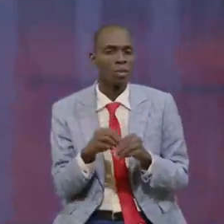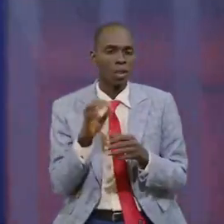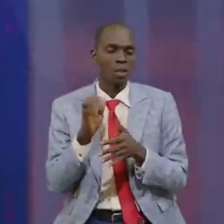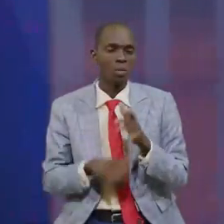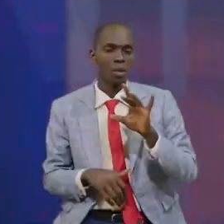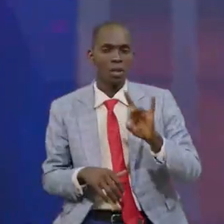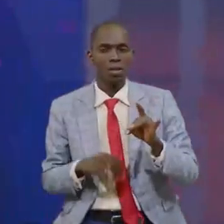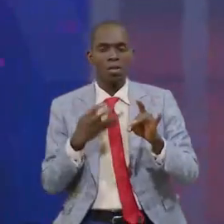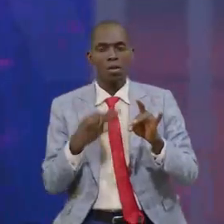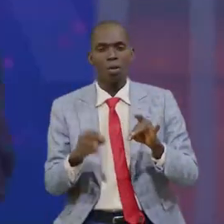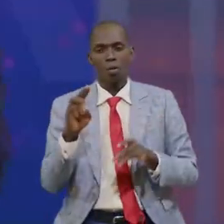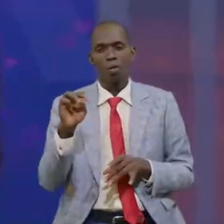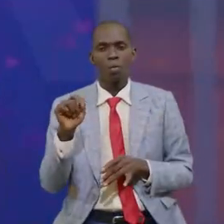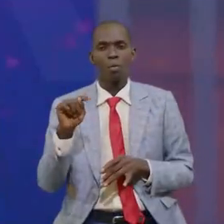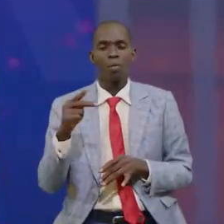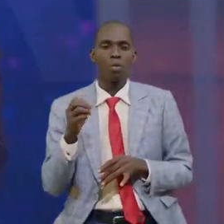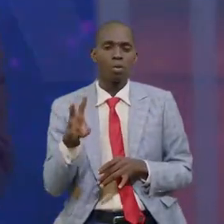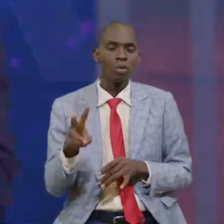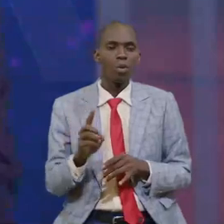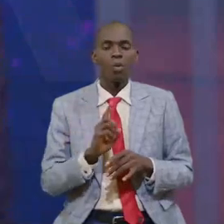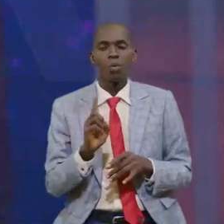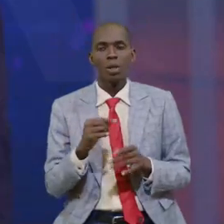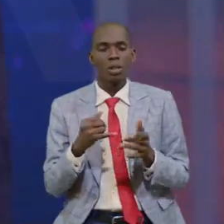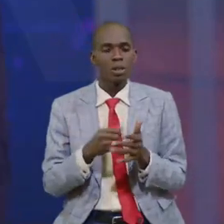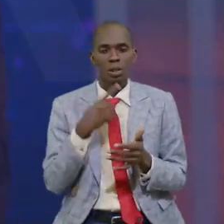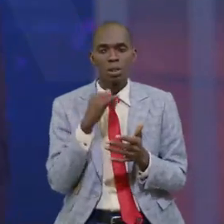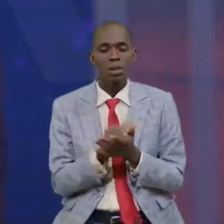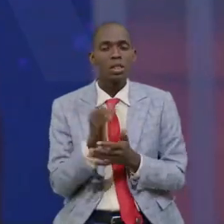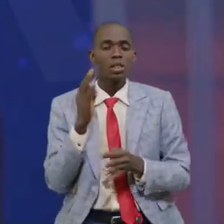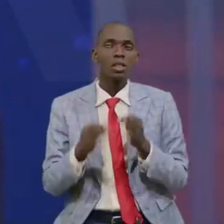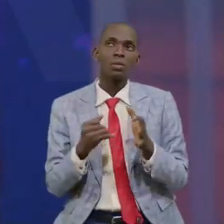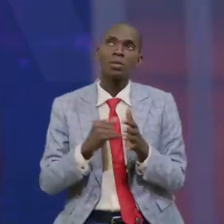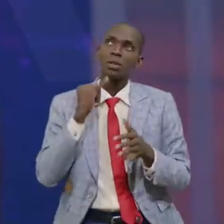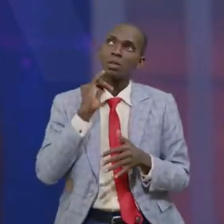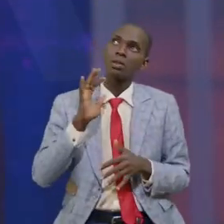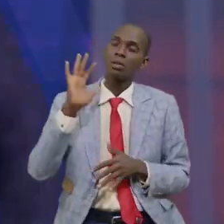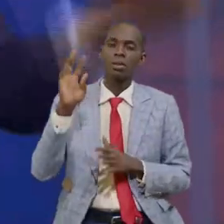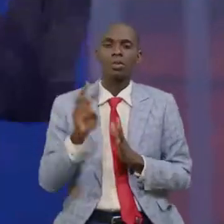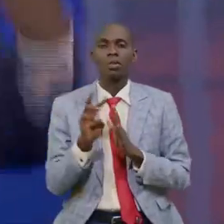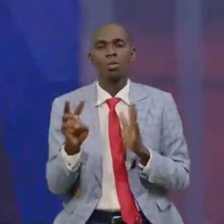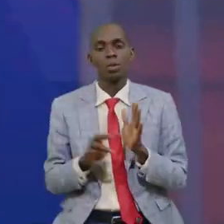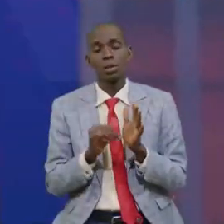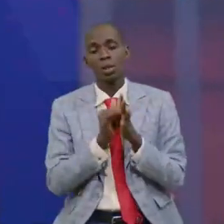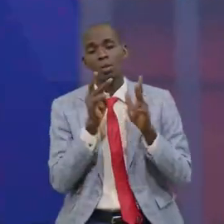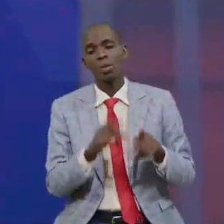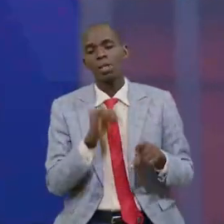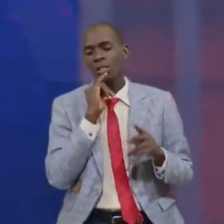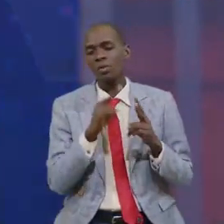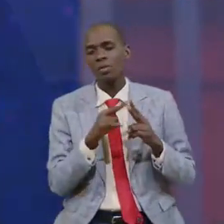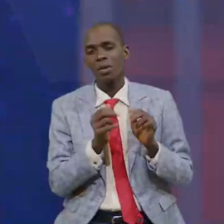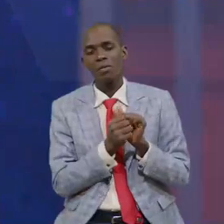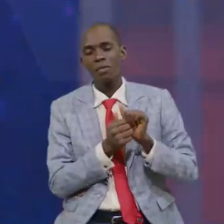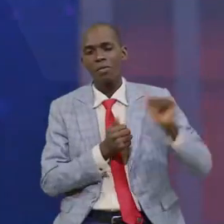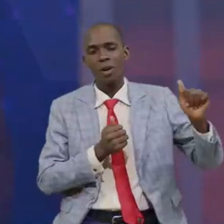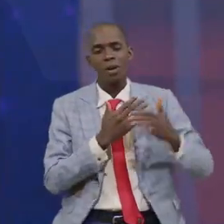Matthieu, quand le lépreux a dit, si tu le veux, il est très très loin du calvaire, chapitre 8, est